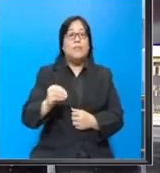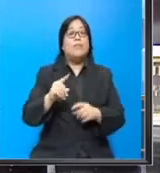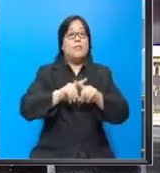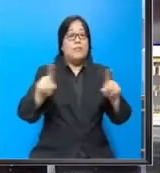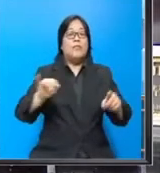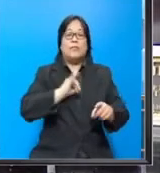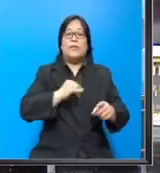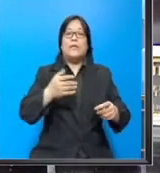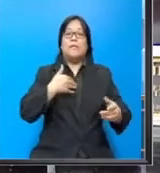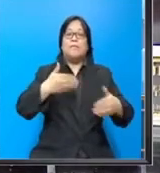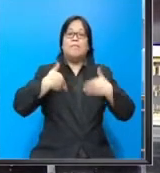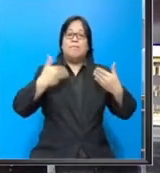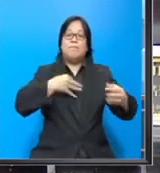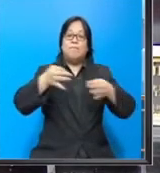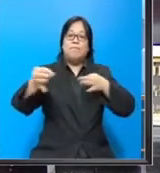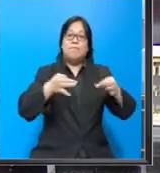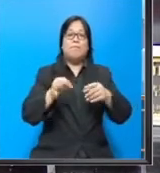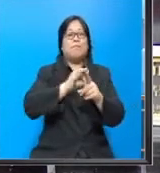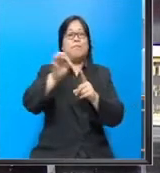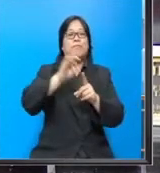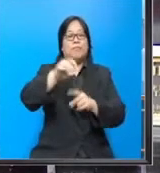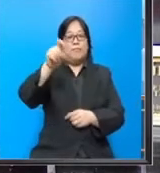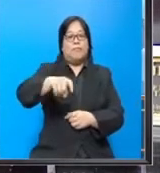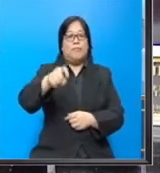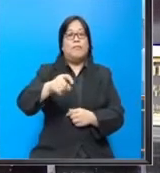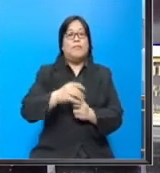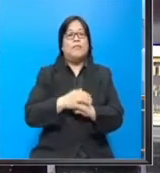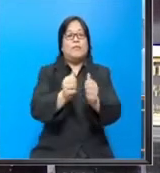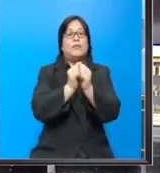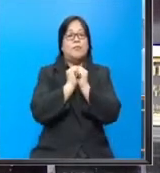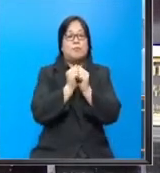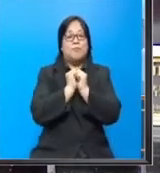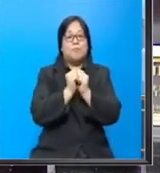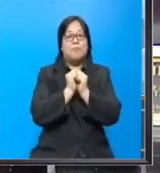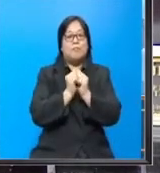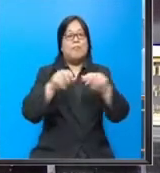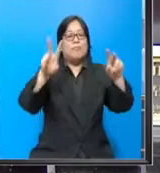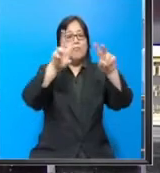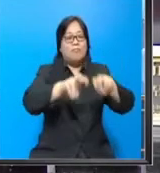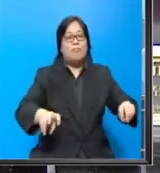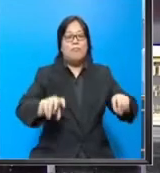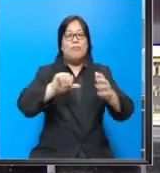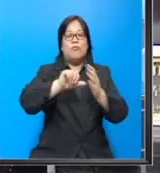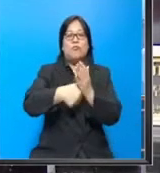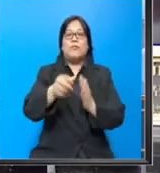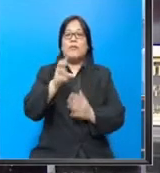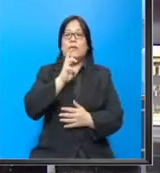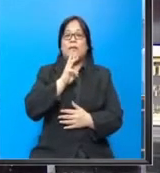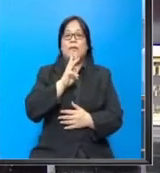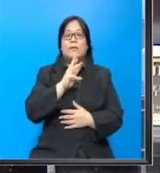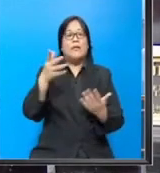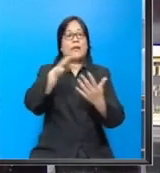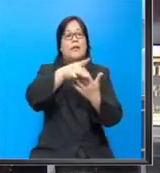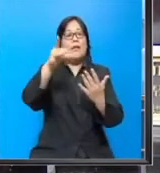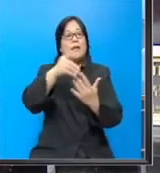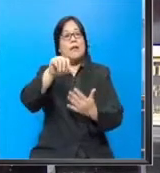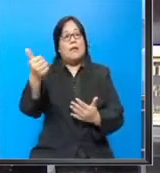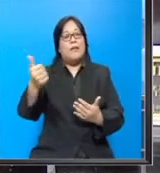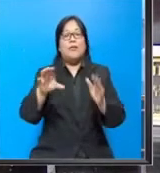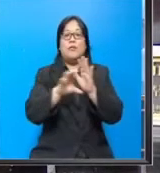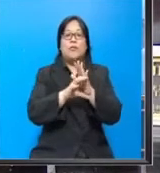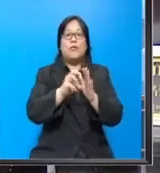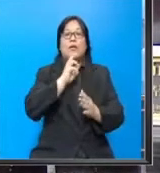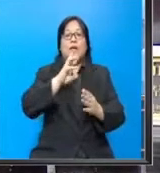walaupun Sasuke juga menyebut bahwa Pulau Pinang perlu juga untuk sama-sama menurut ke sumber air atau negatif seperti